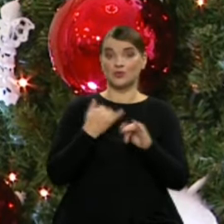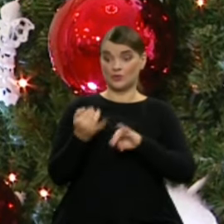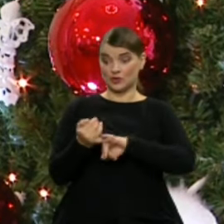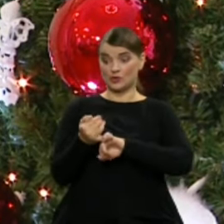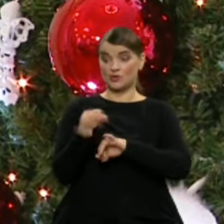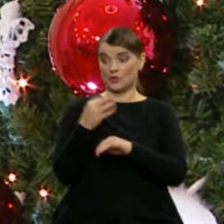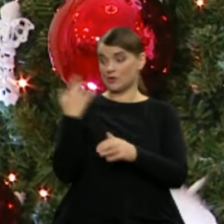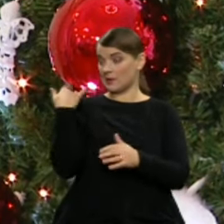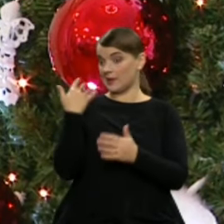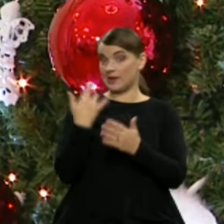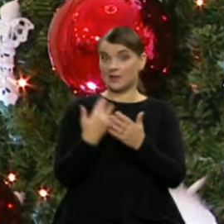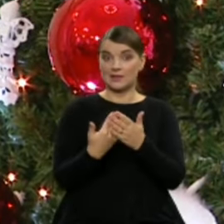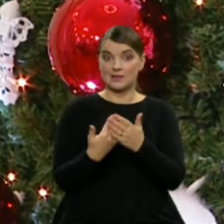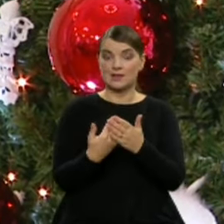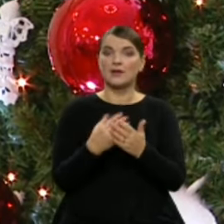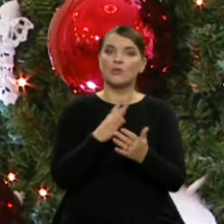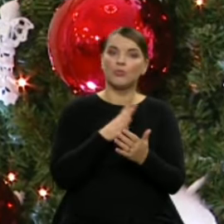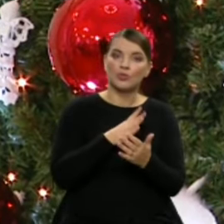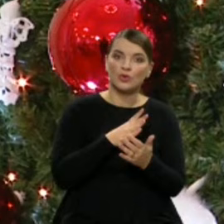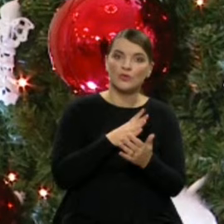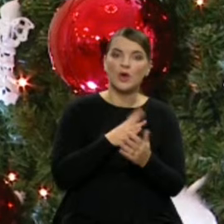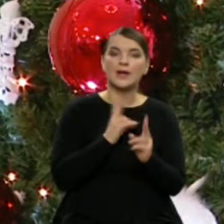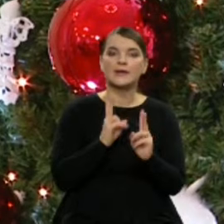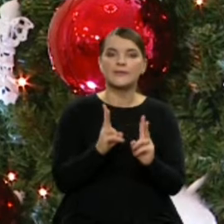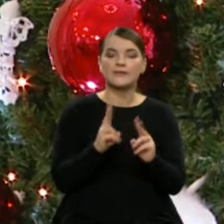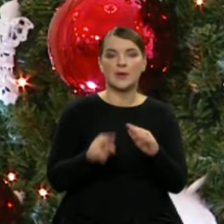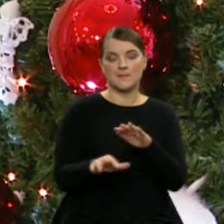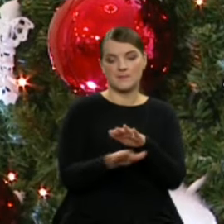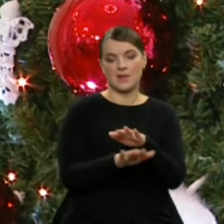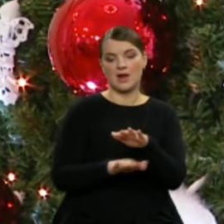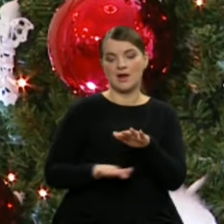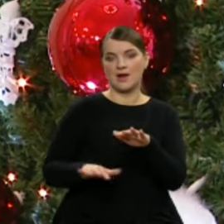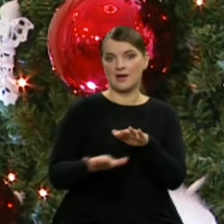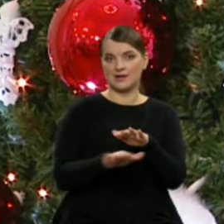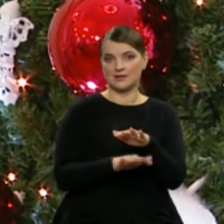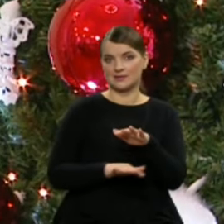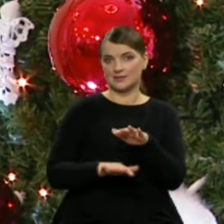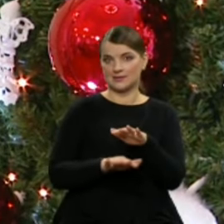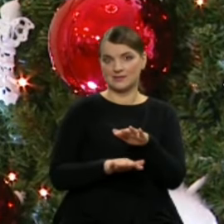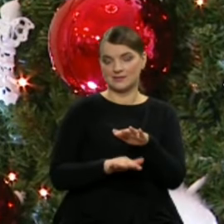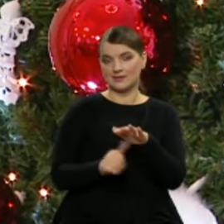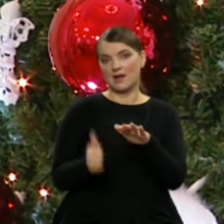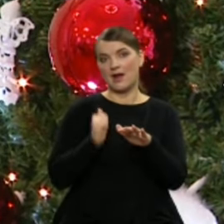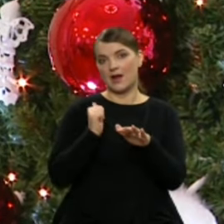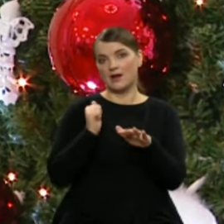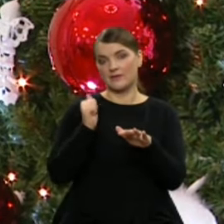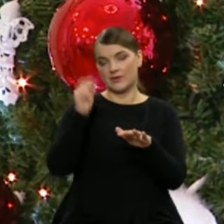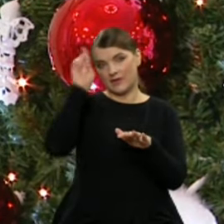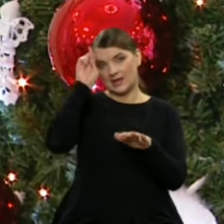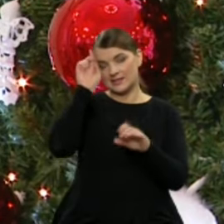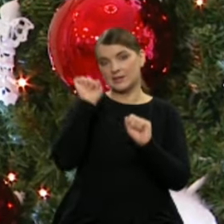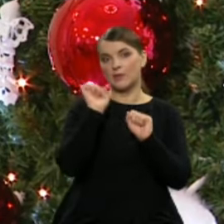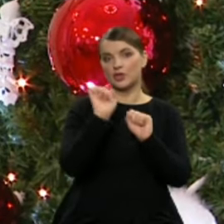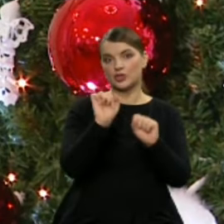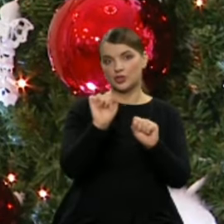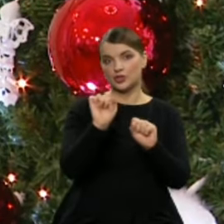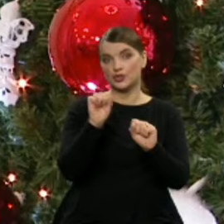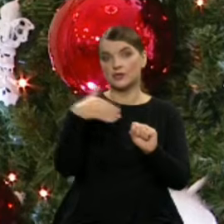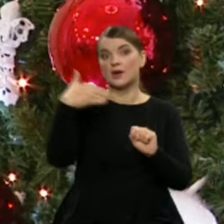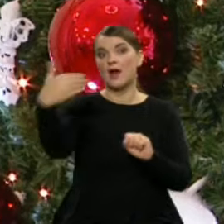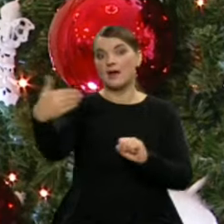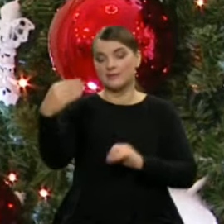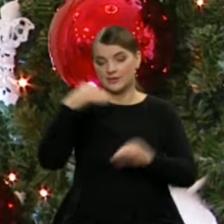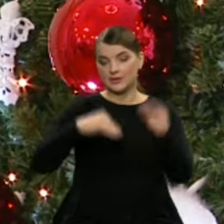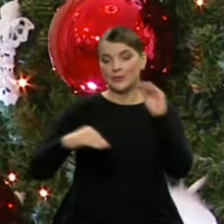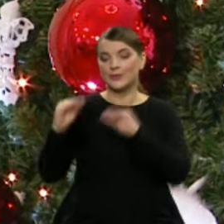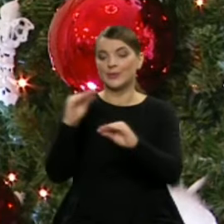istorija, buvo ir lieka pagrindu ginant šalį ir kuriant jos ateitį. Šalia